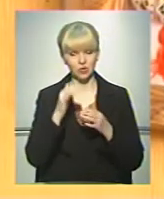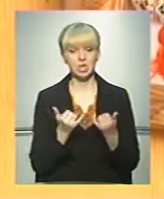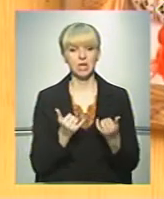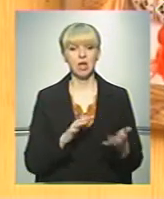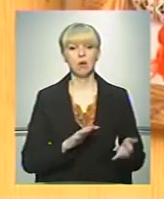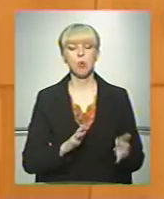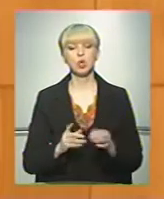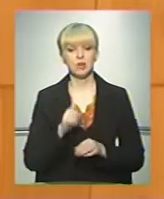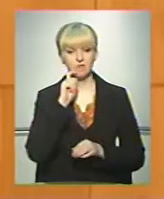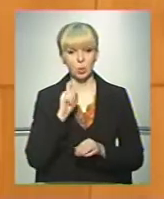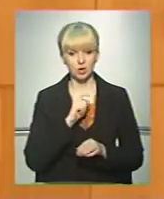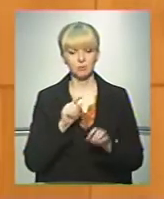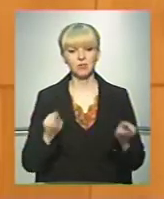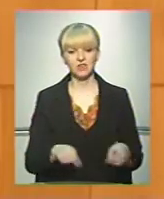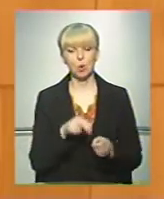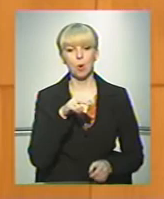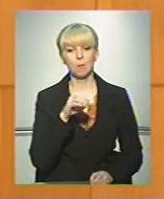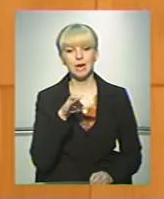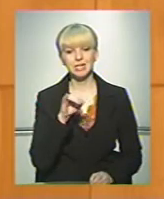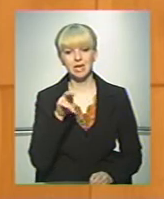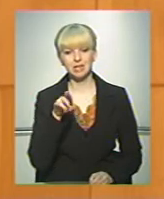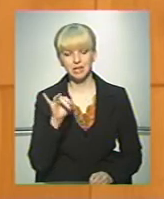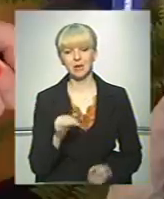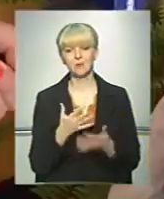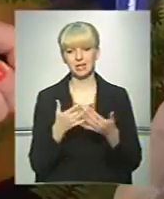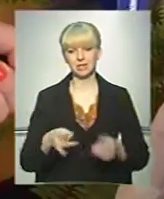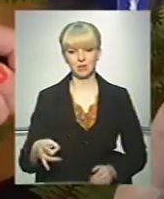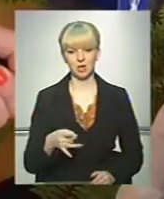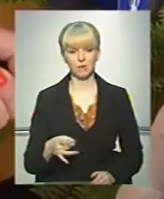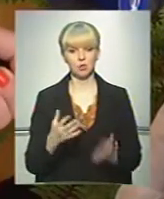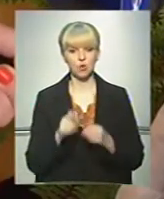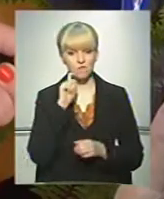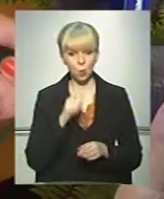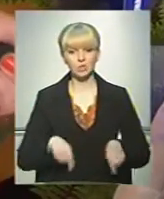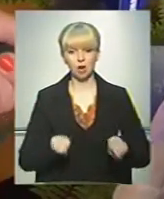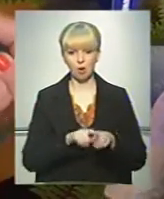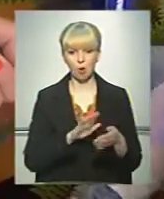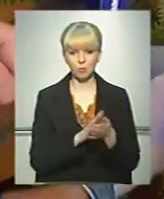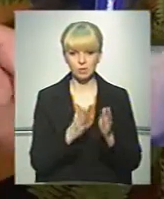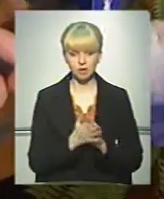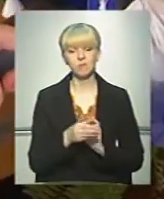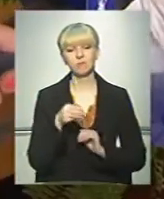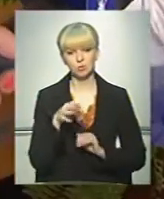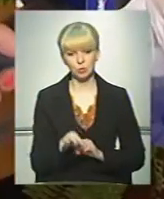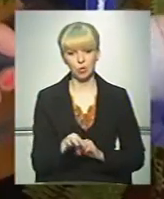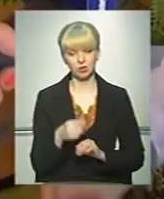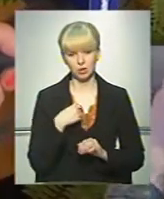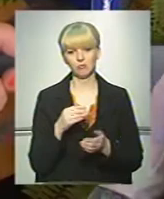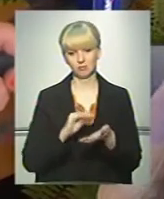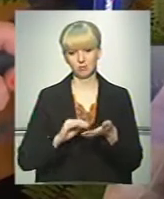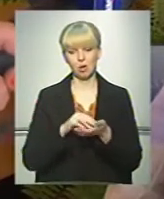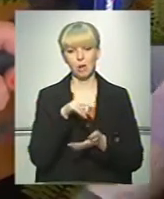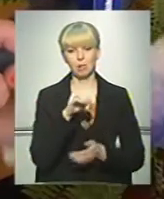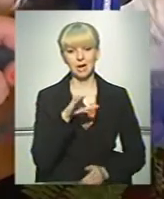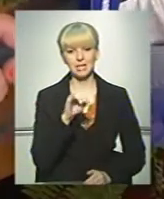нинішніх подій в Україні і створив писанки різних регіонів. Що в Україні така обстановка, то я написав